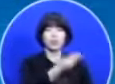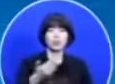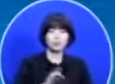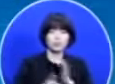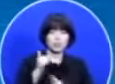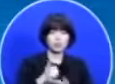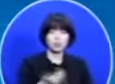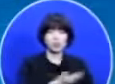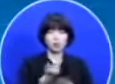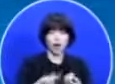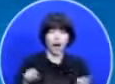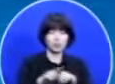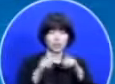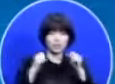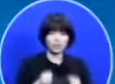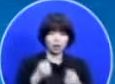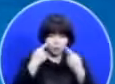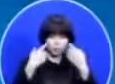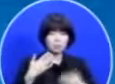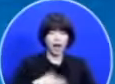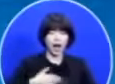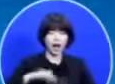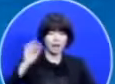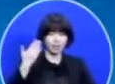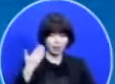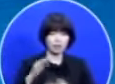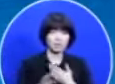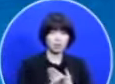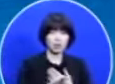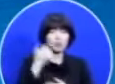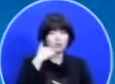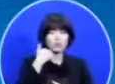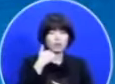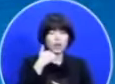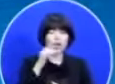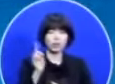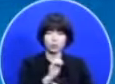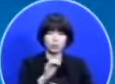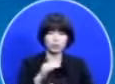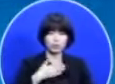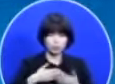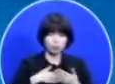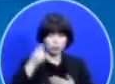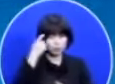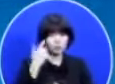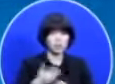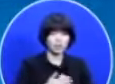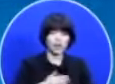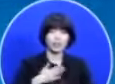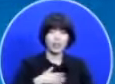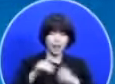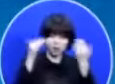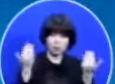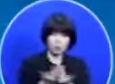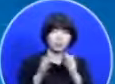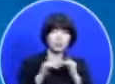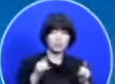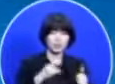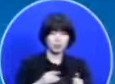여러분과 함께 계시는 것을 분명히 알게 되면 누가 돋지 두려워요 내가 모든 사람에게